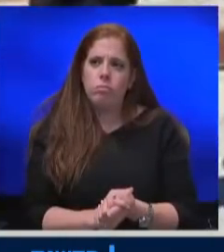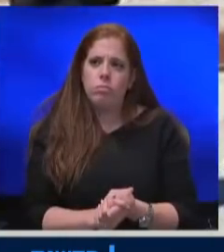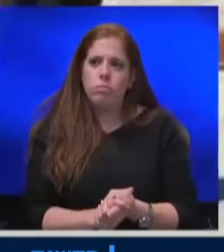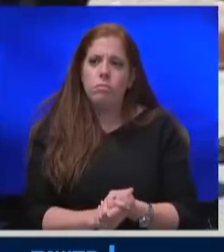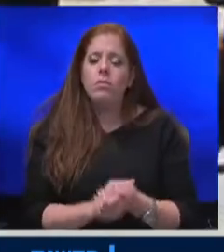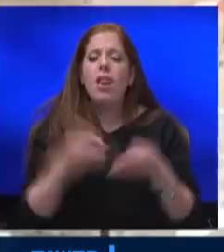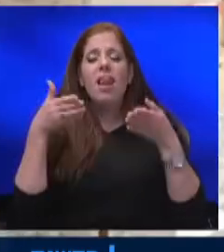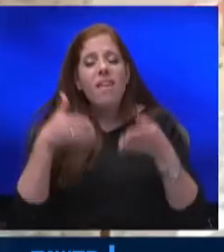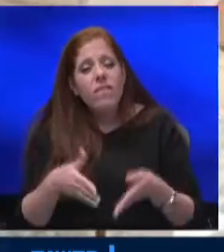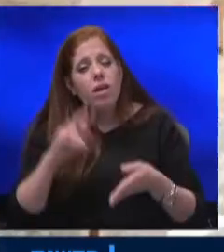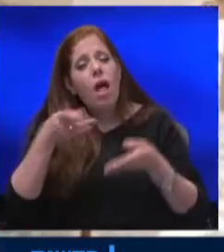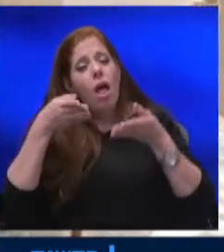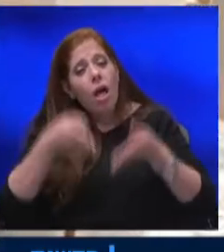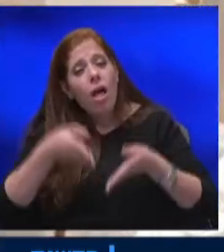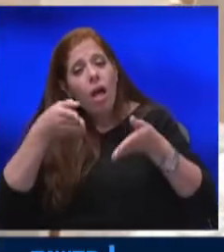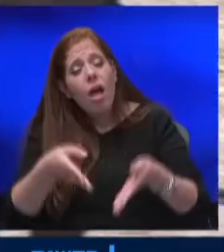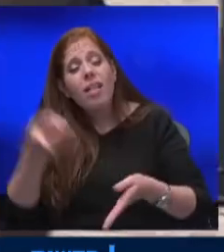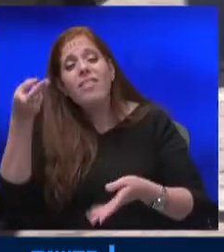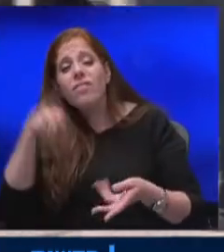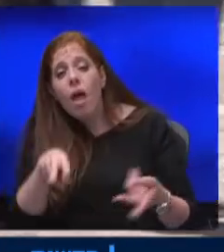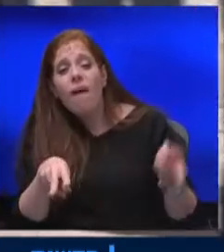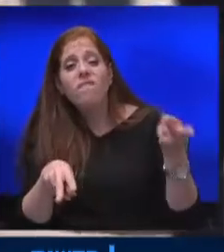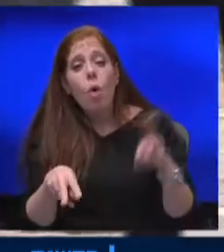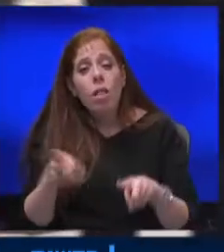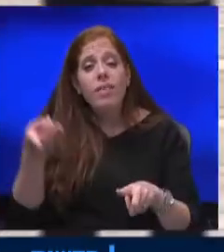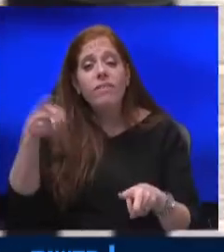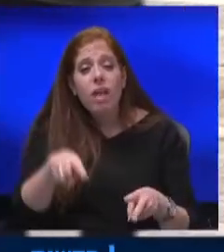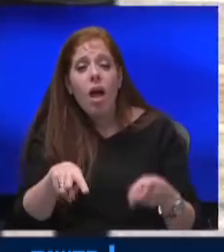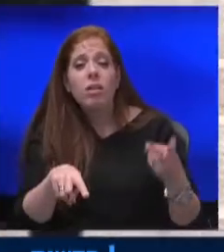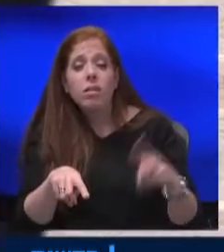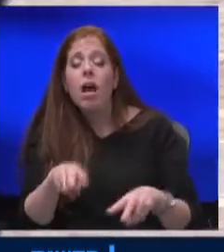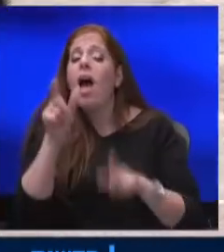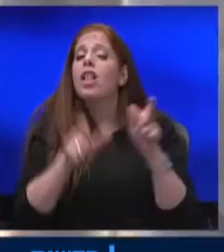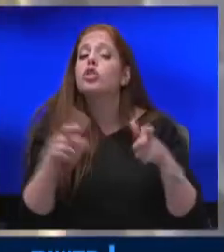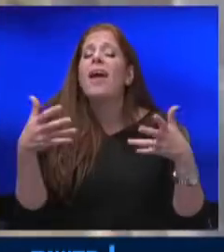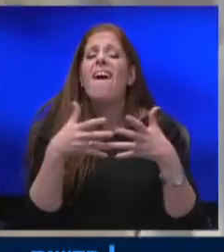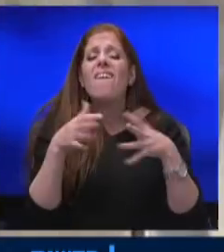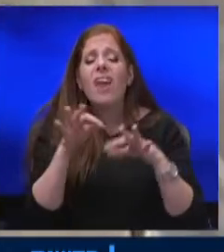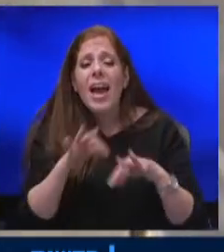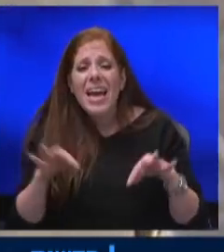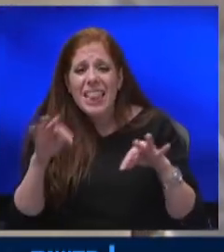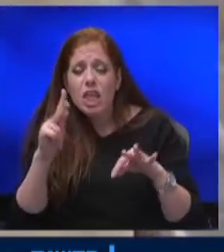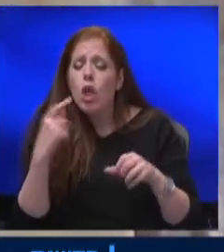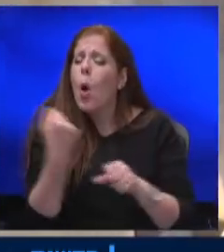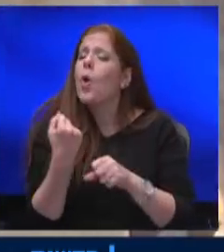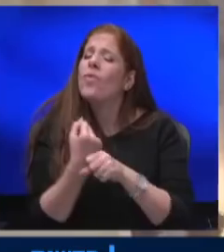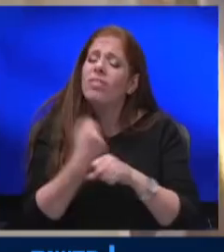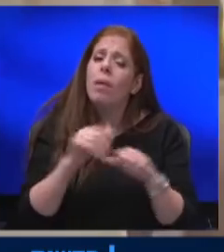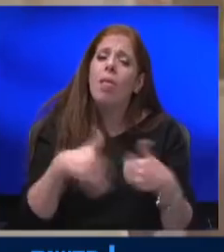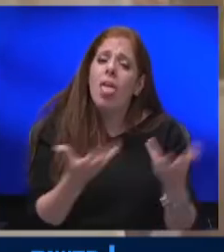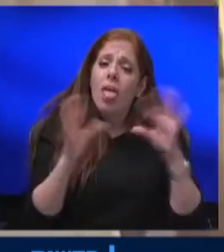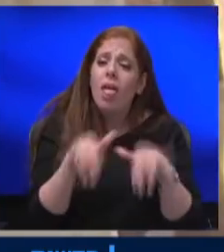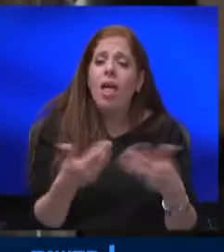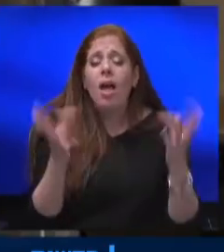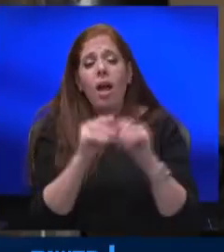לוויה אחרי לוויה, נפטר ועוד נפטר, אנשי החברה קדישה עובדים סביב השעון. עטופים בחליפות מיגון מכף רגל